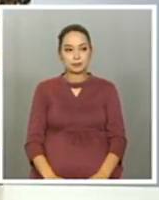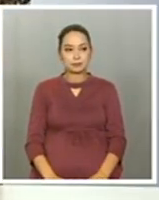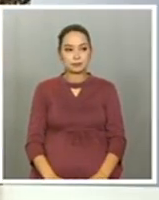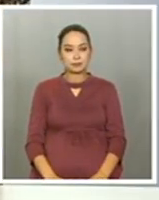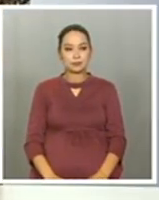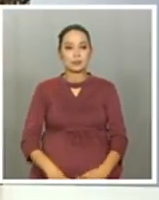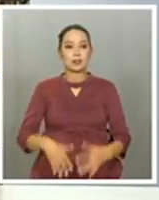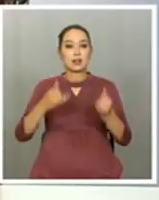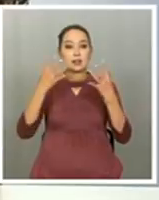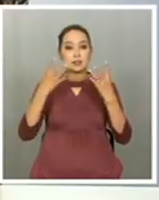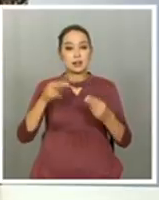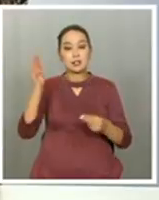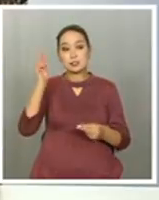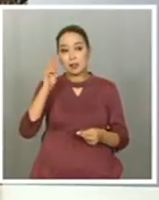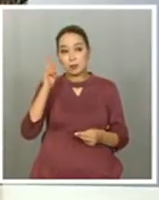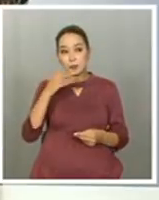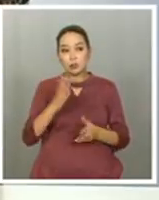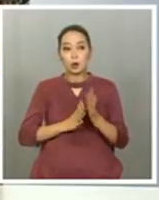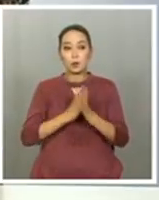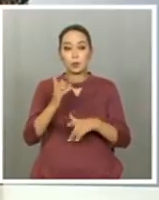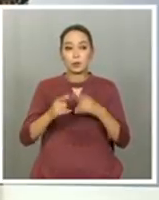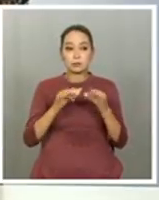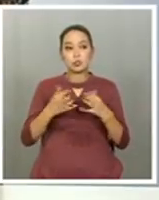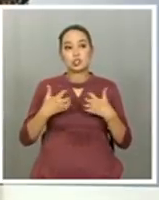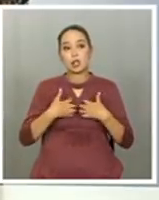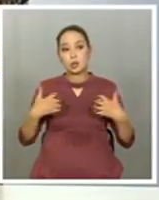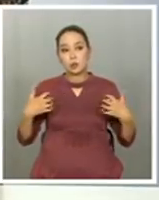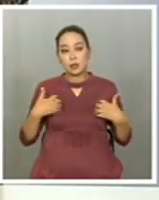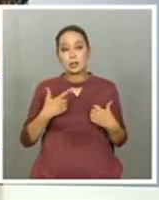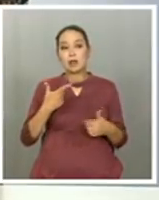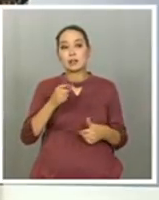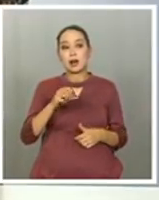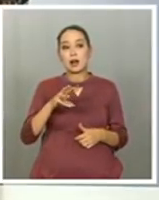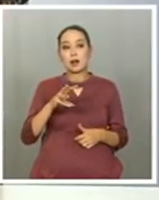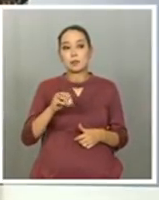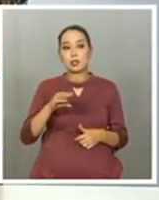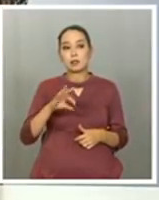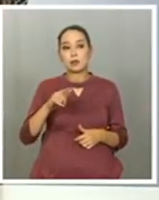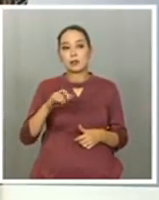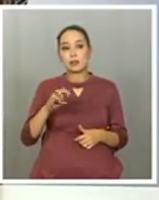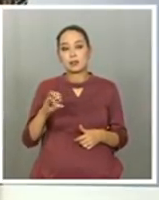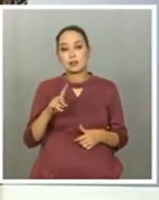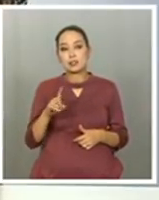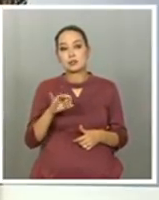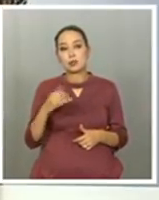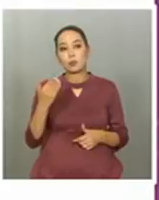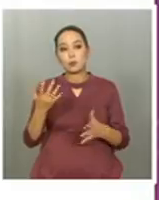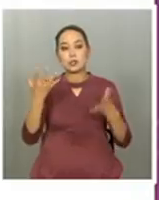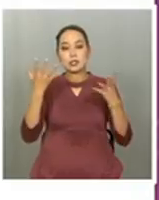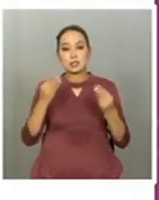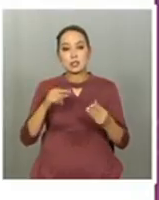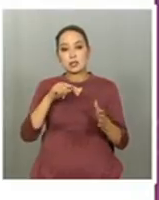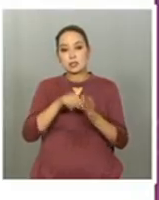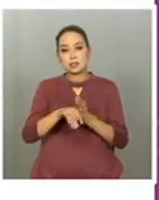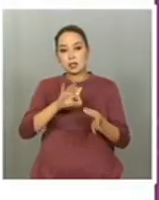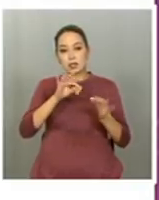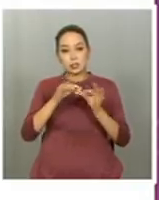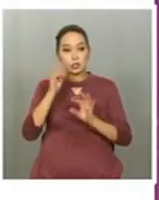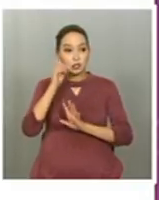Бүгінгі сабақта өсімдіктер мен жануарлардағы гаметогенез және оның кезеңдерін түсінесіз,